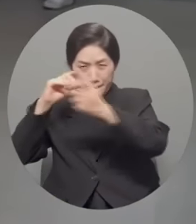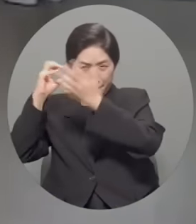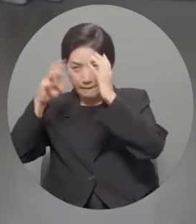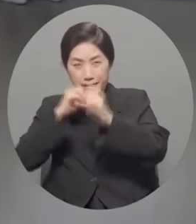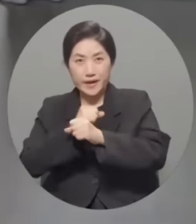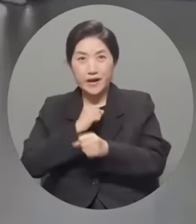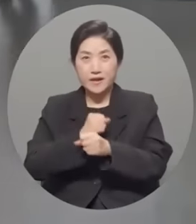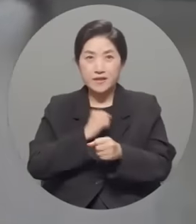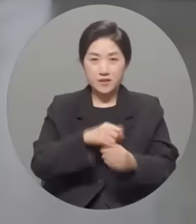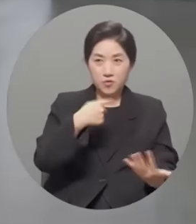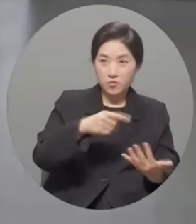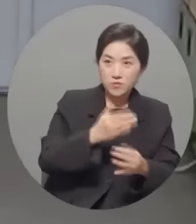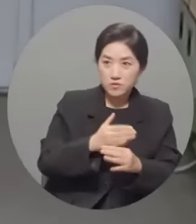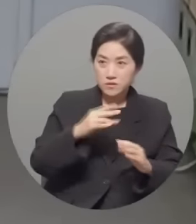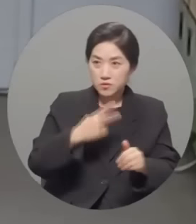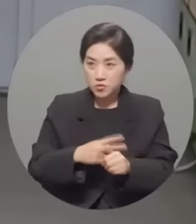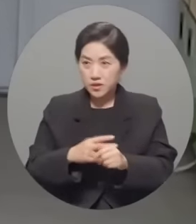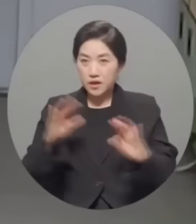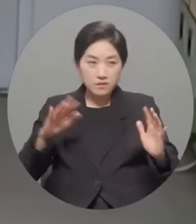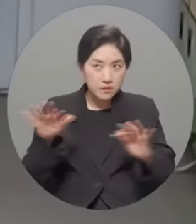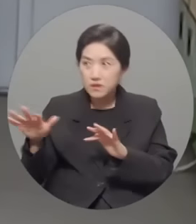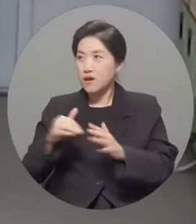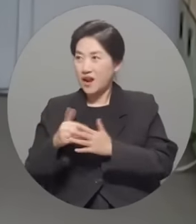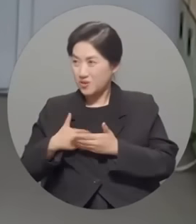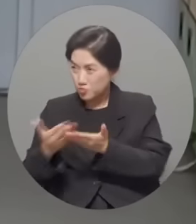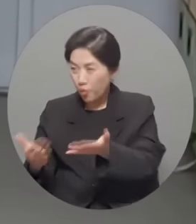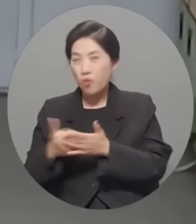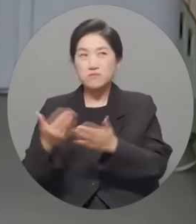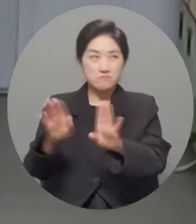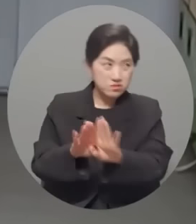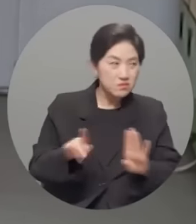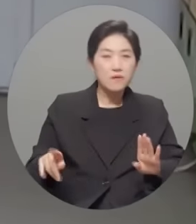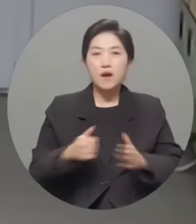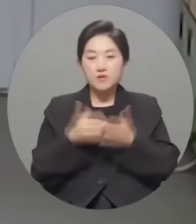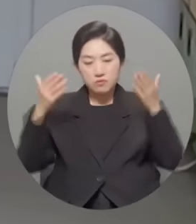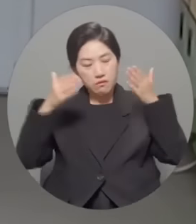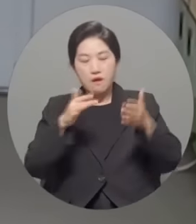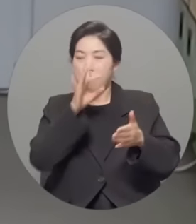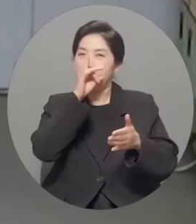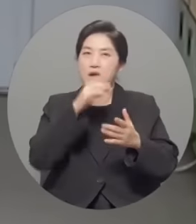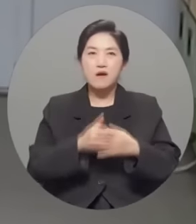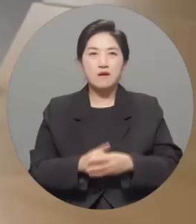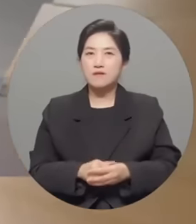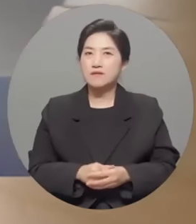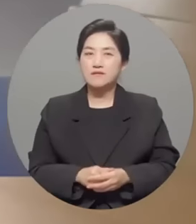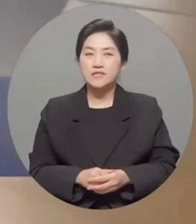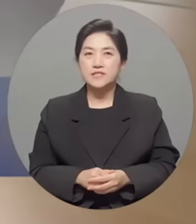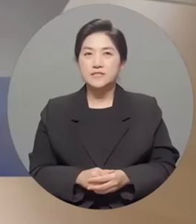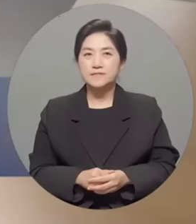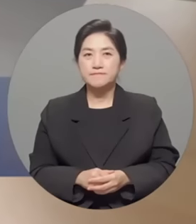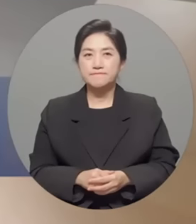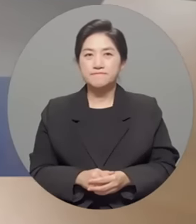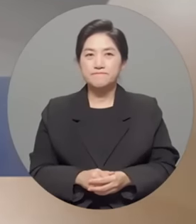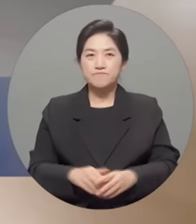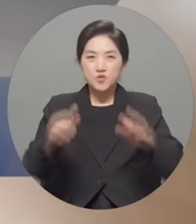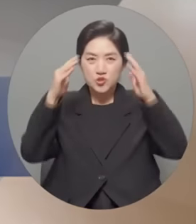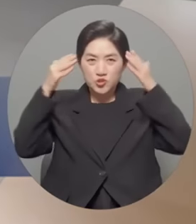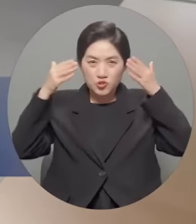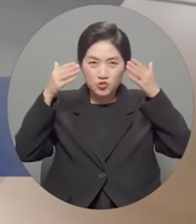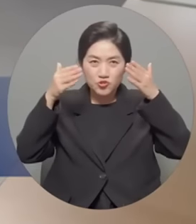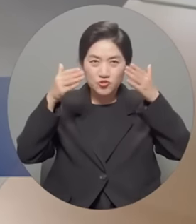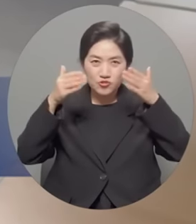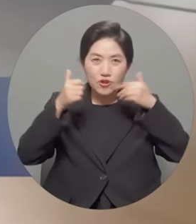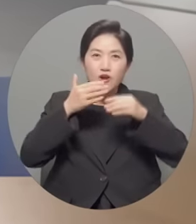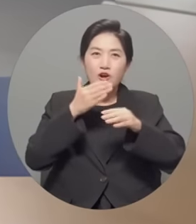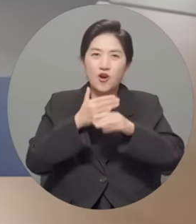중이던 교사와 학생들은 안내하랴 문 닫으랴 정상적인 수업을 하지 못합니다. 수업을 열심히